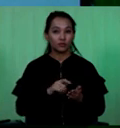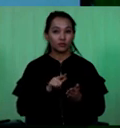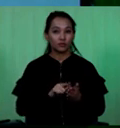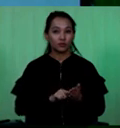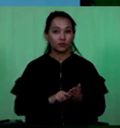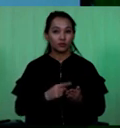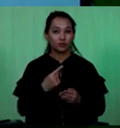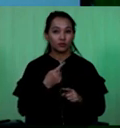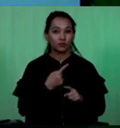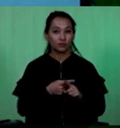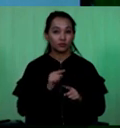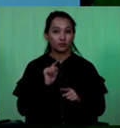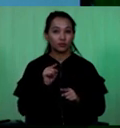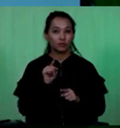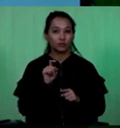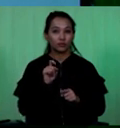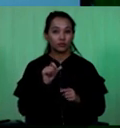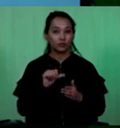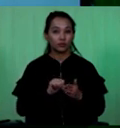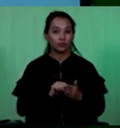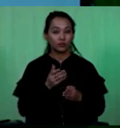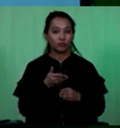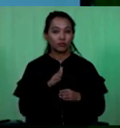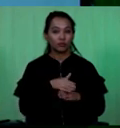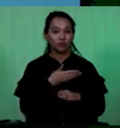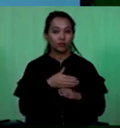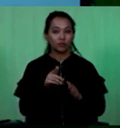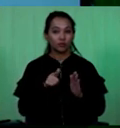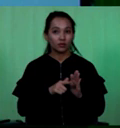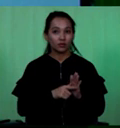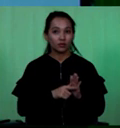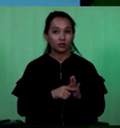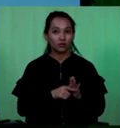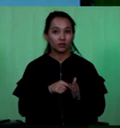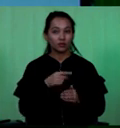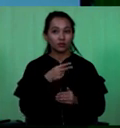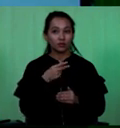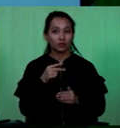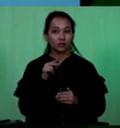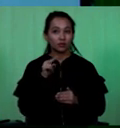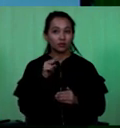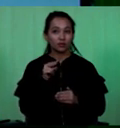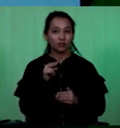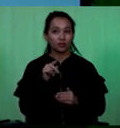1971 qo'shuv 1106 bo'luv 7. Javob